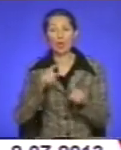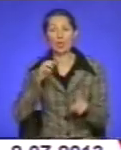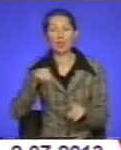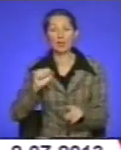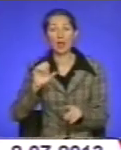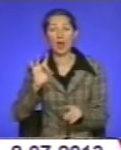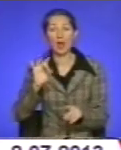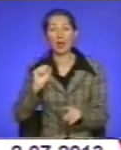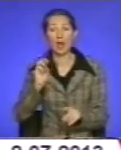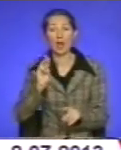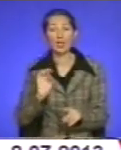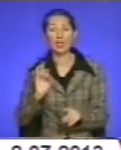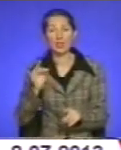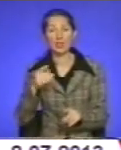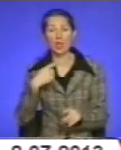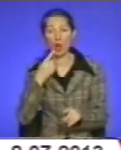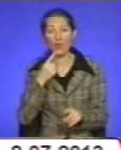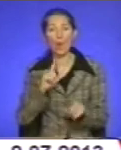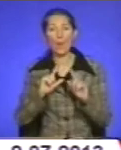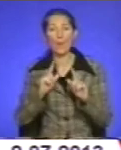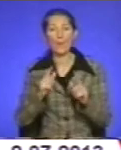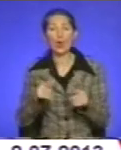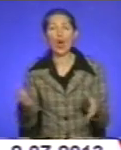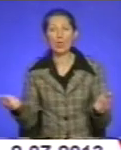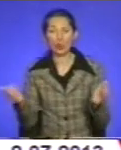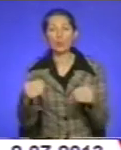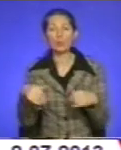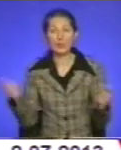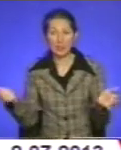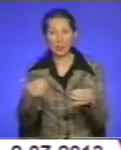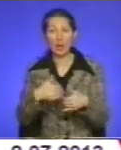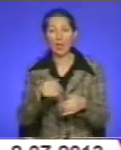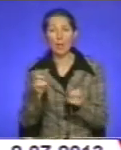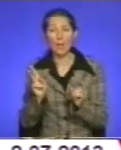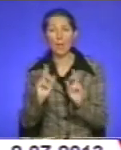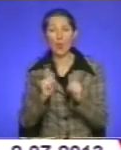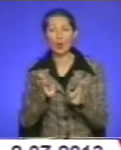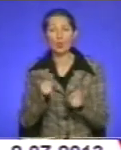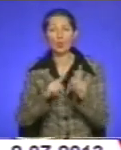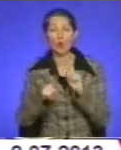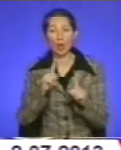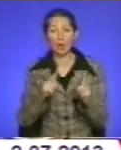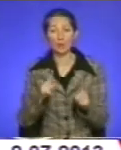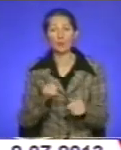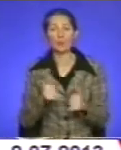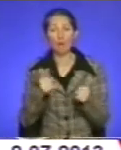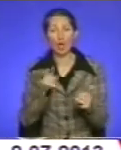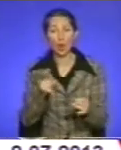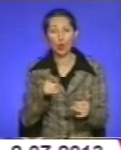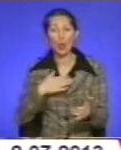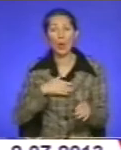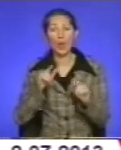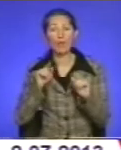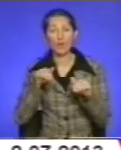ради. Зараз я попрошу на погоджувальну раду представників, уповноважених представників фракцій, для того, щоб ми вирішили питання,